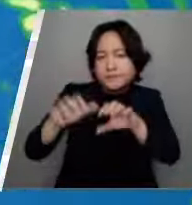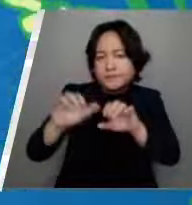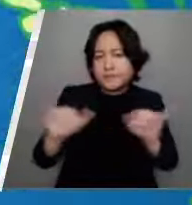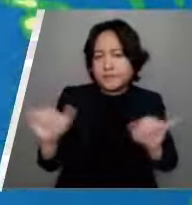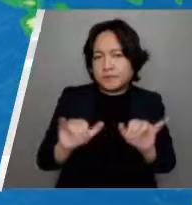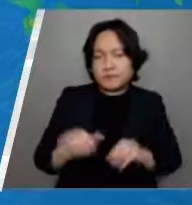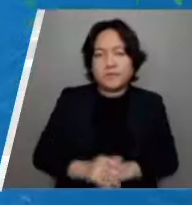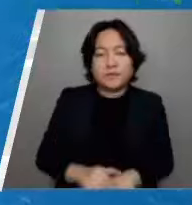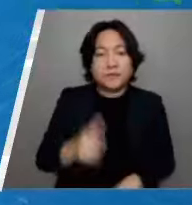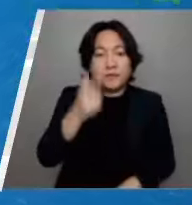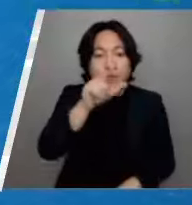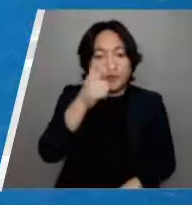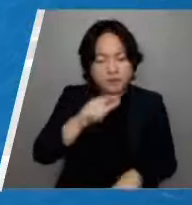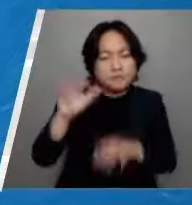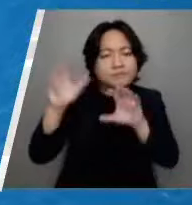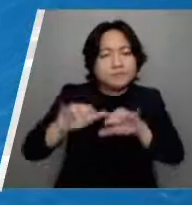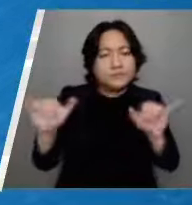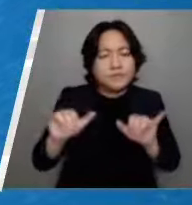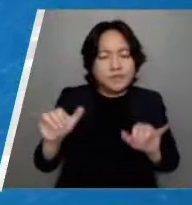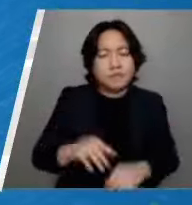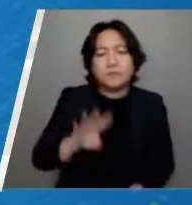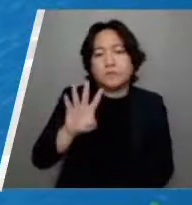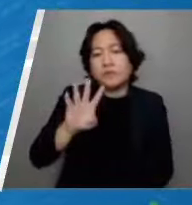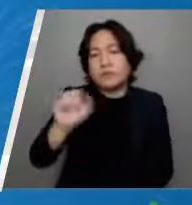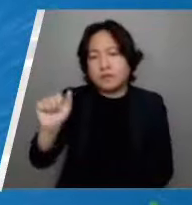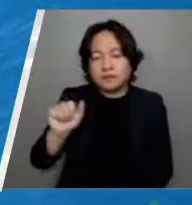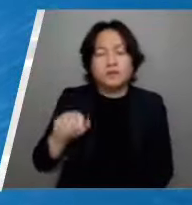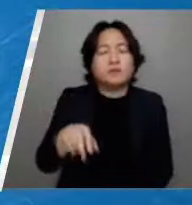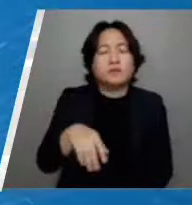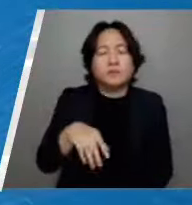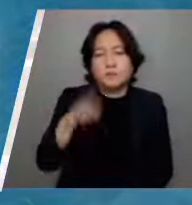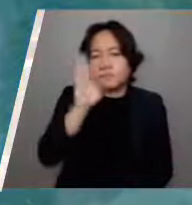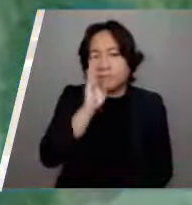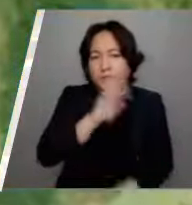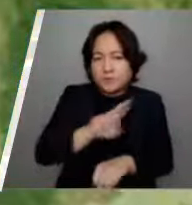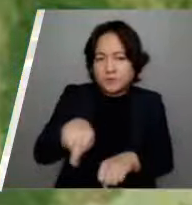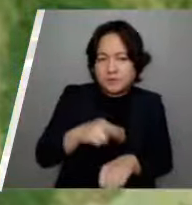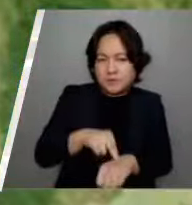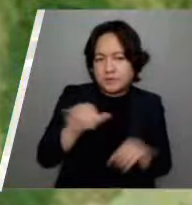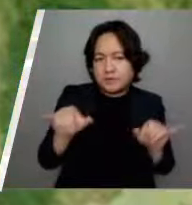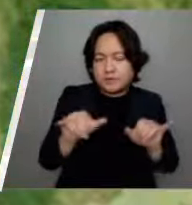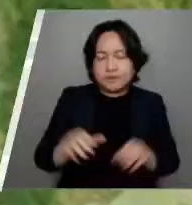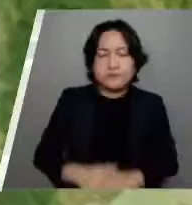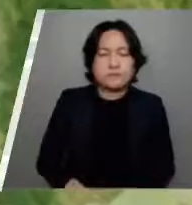sa Luzon, partikular na sa Mimaropa at Bicol Region. Sa